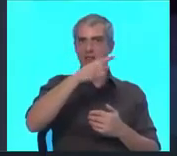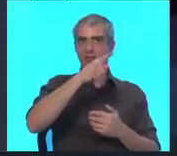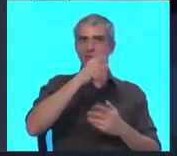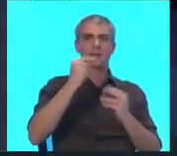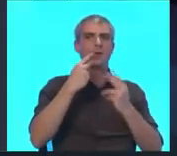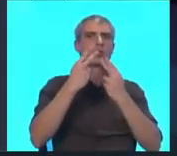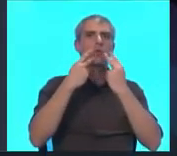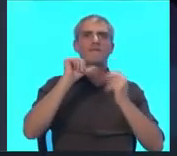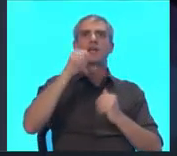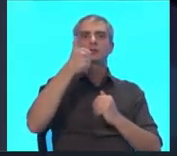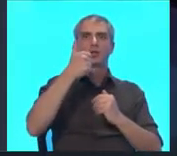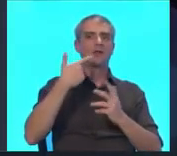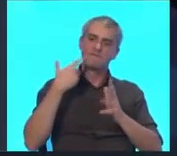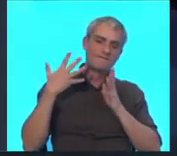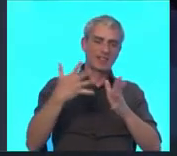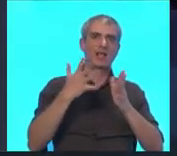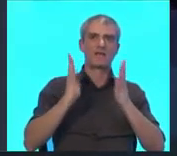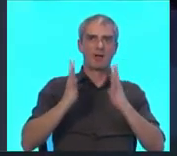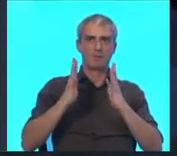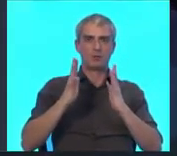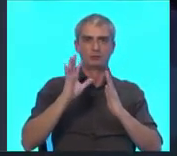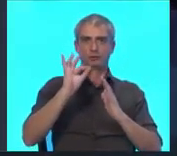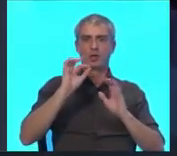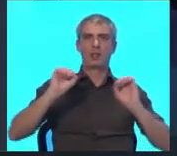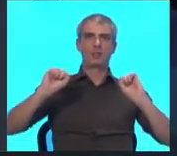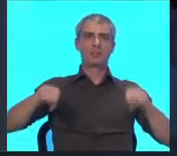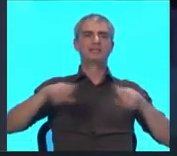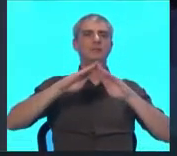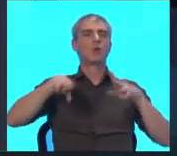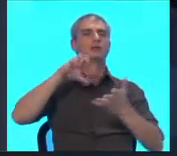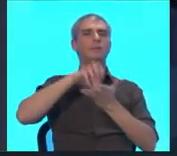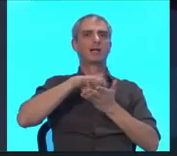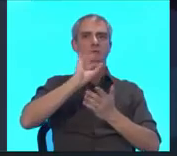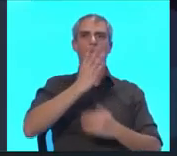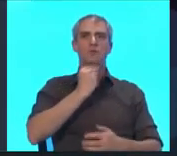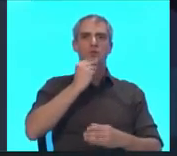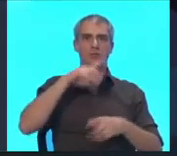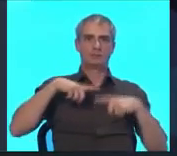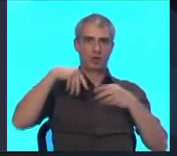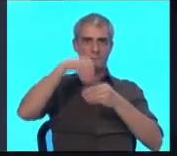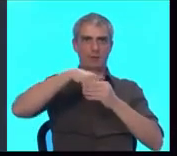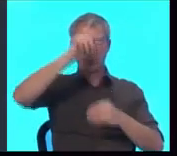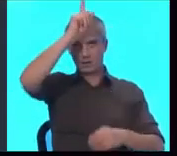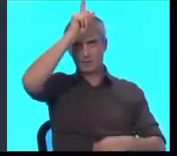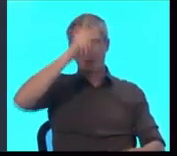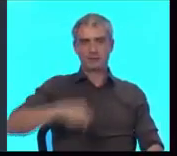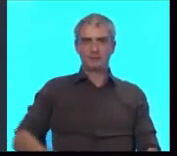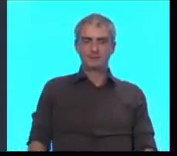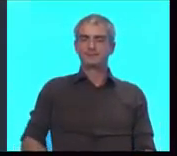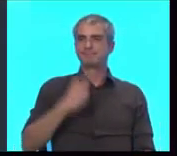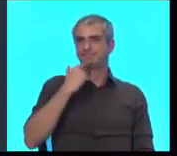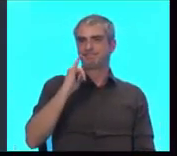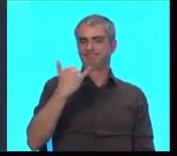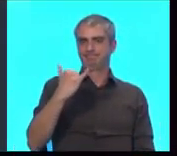התגובה הראשונה והתקיפה, צריך לומר, מצד נשיא המועצה המרכזית של יהודי גרמניה. כן, ערב טוב